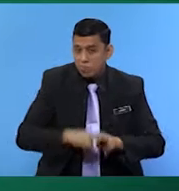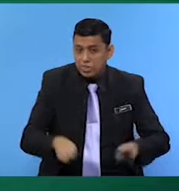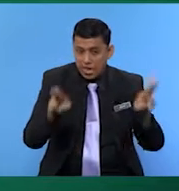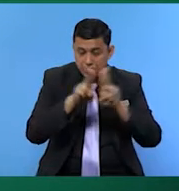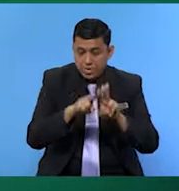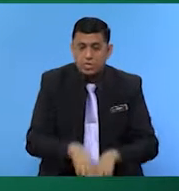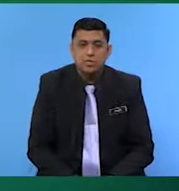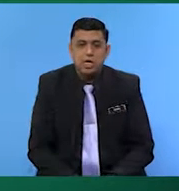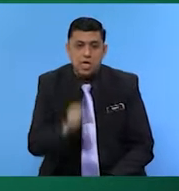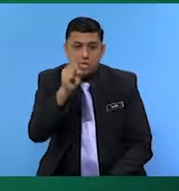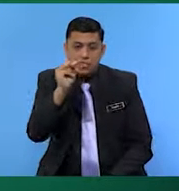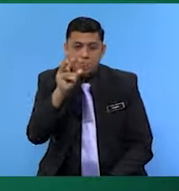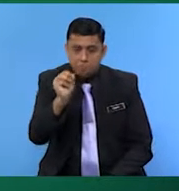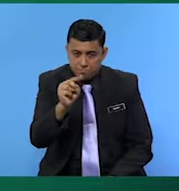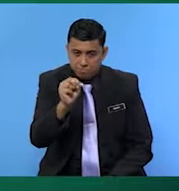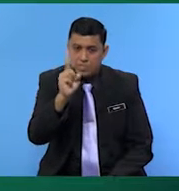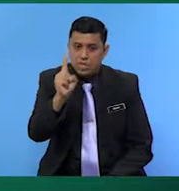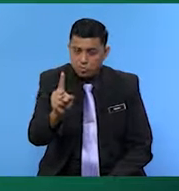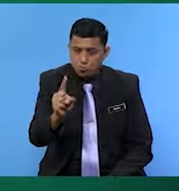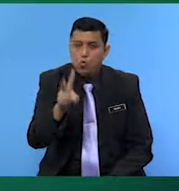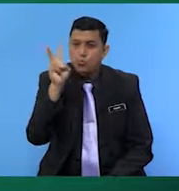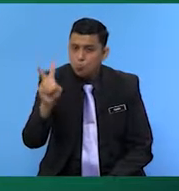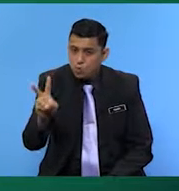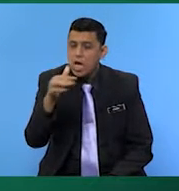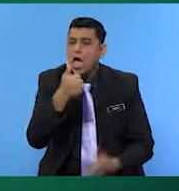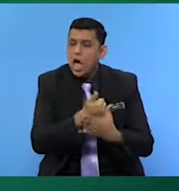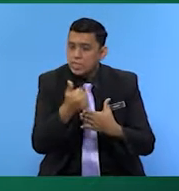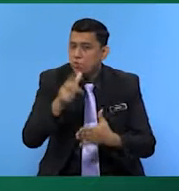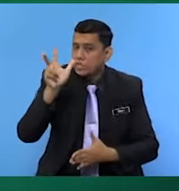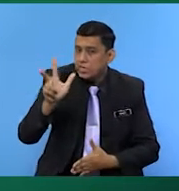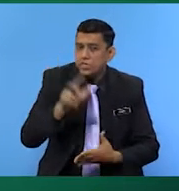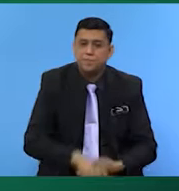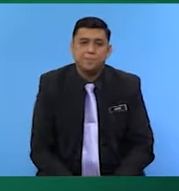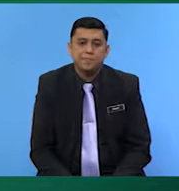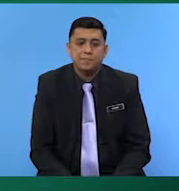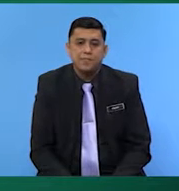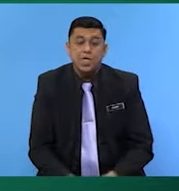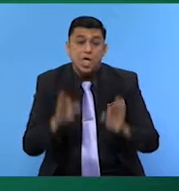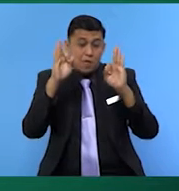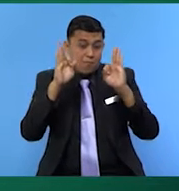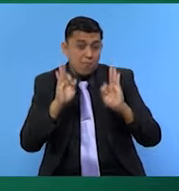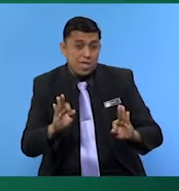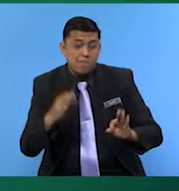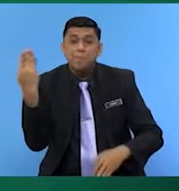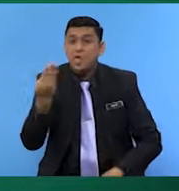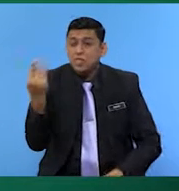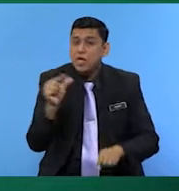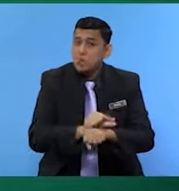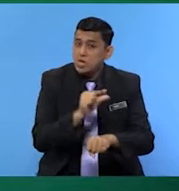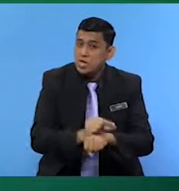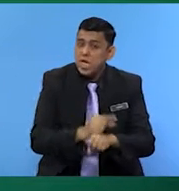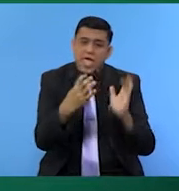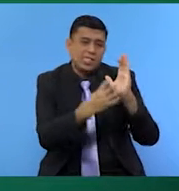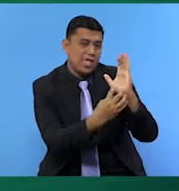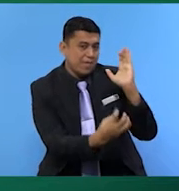sama ada penggal 1, penggal 2 ataupun penggal ketiga. Jadi Cikgu Roslinda, apakah format soalan yang biasanya ditanya dalam